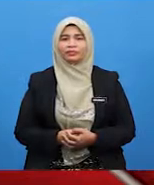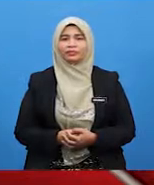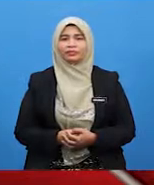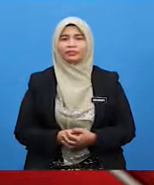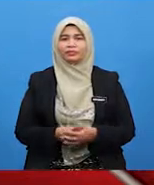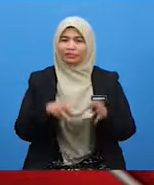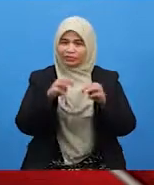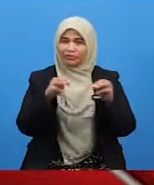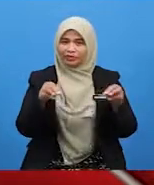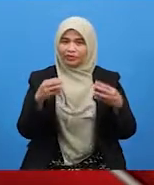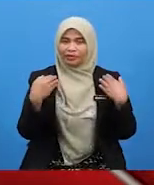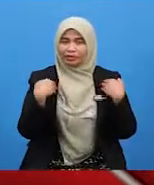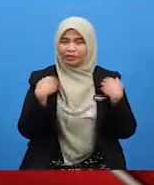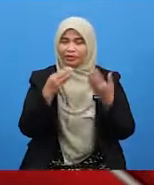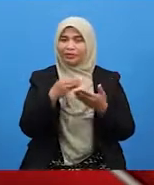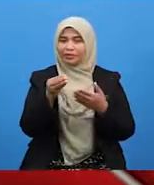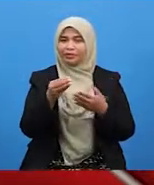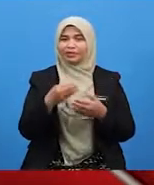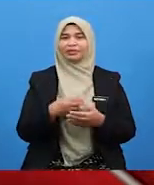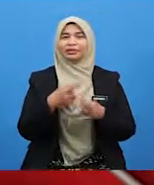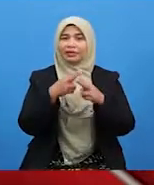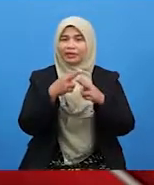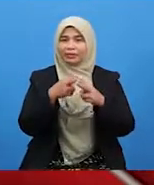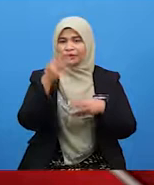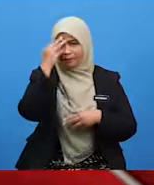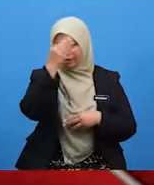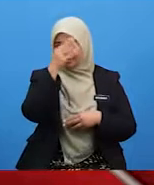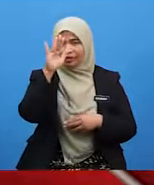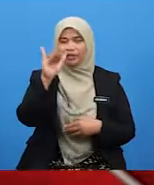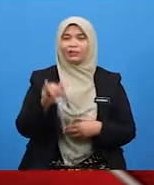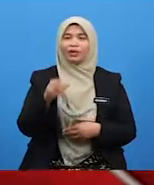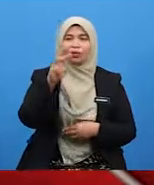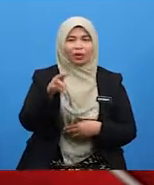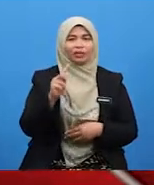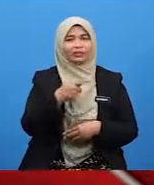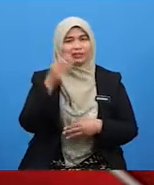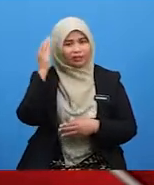Murid-murid dapat memberikan kepada ustaz nama-nama malaikat yang wajib kita ketahui?